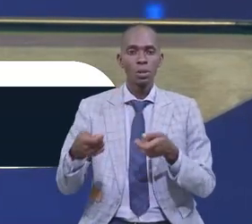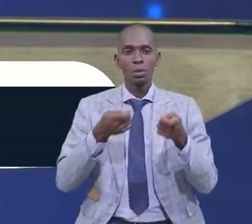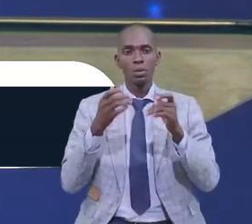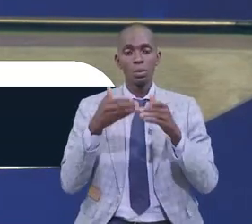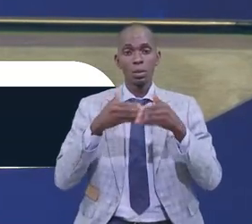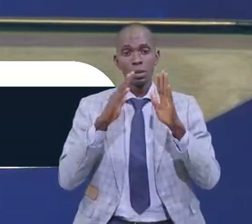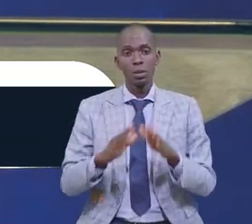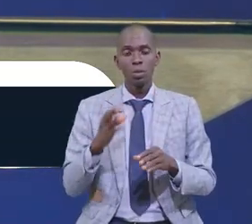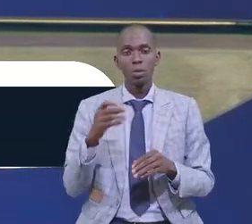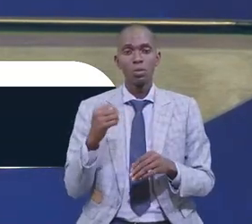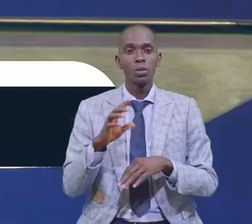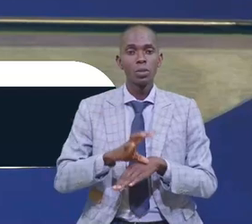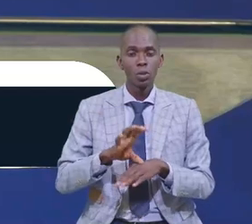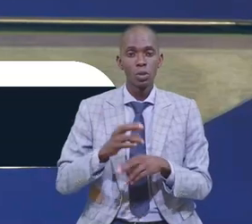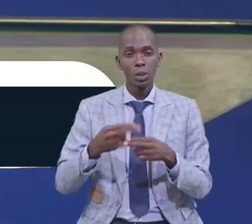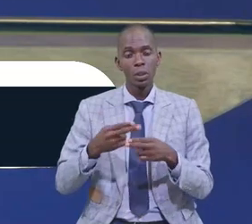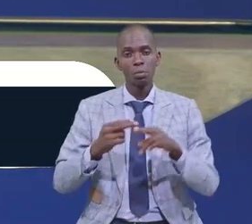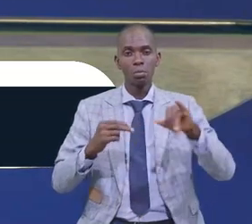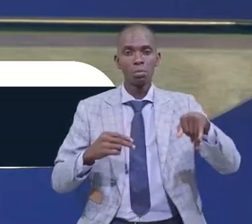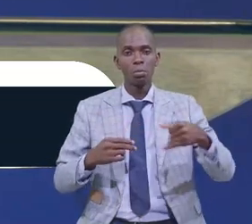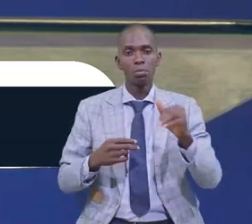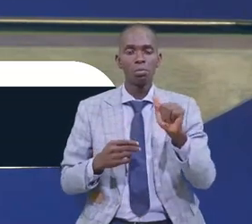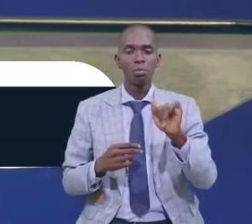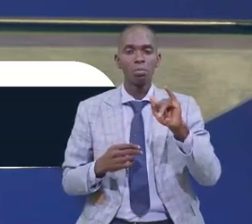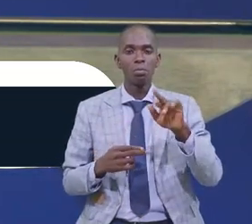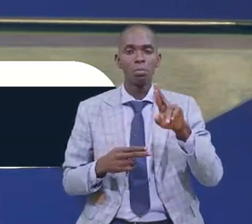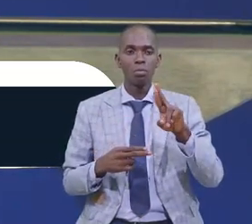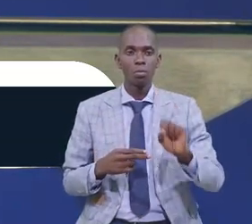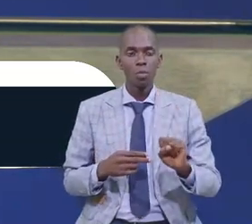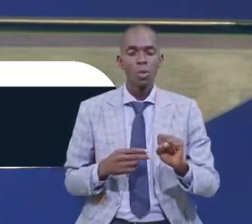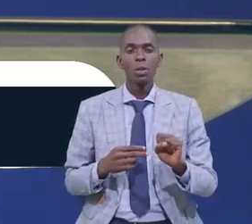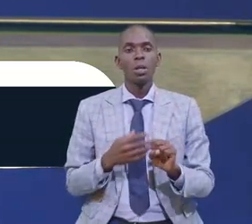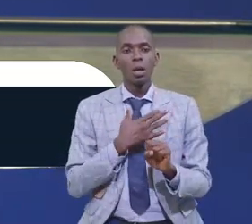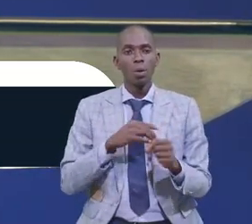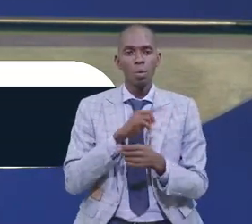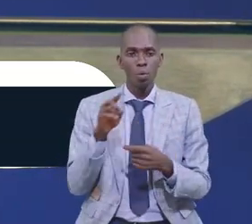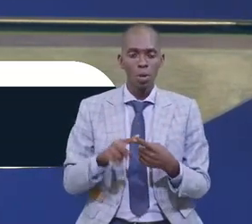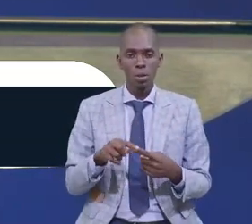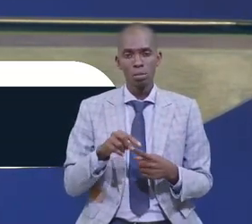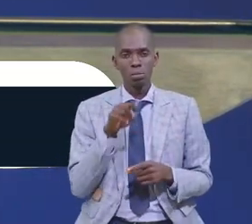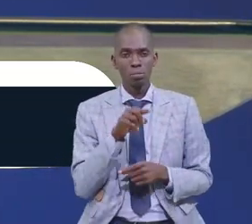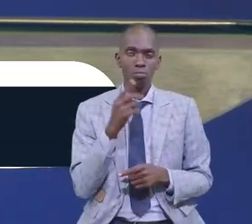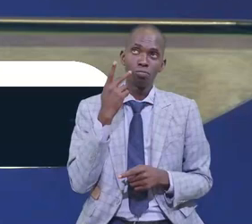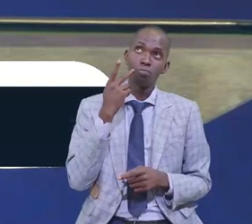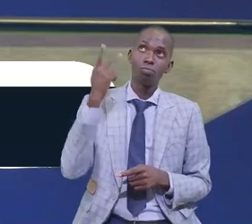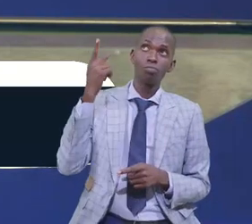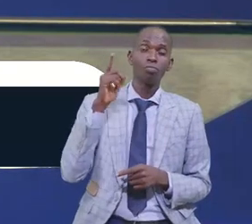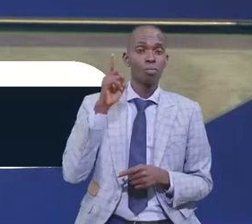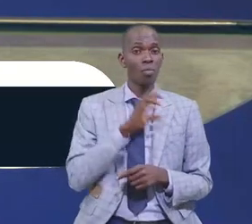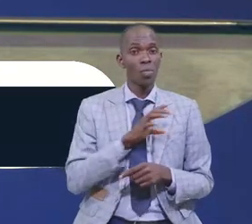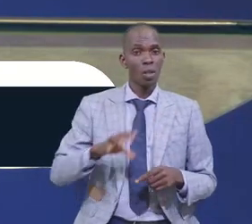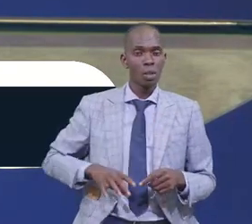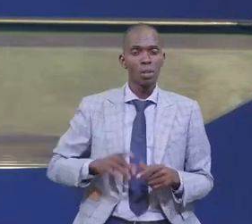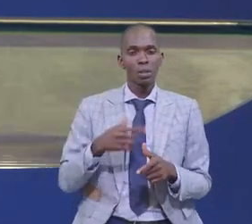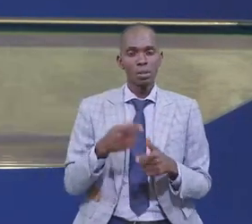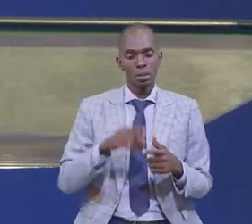synagogue, nommé Jaïrus, qui l'ayant aperçu, se jeta à ses